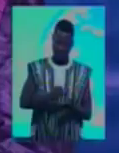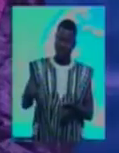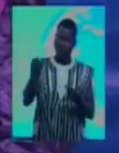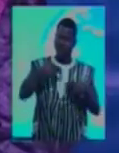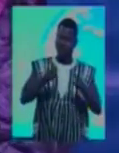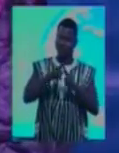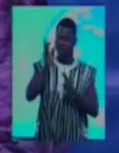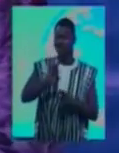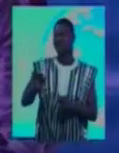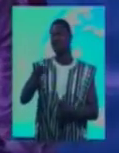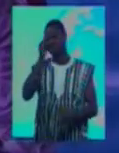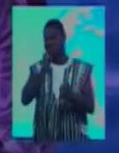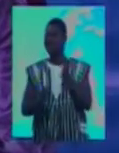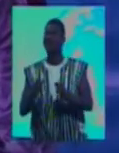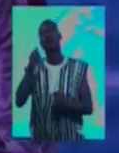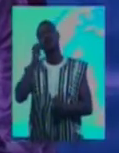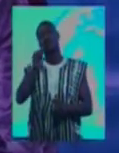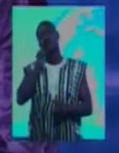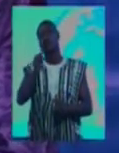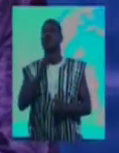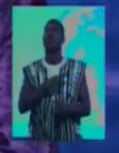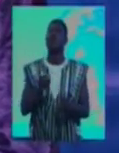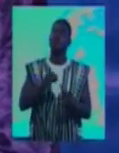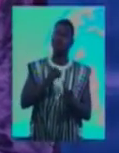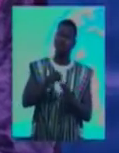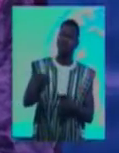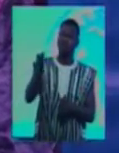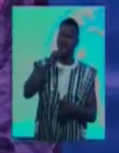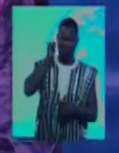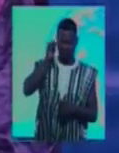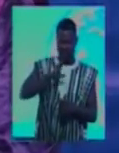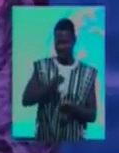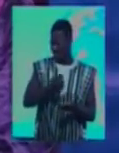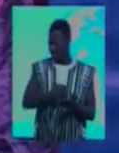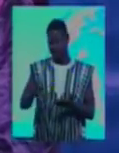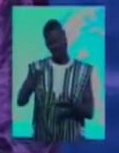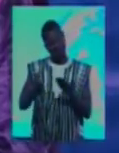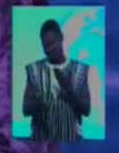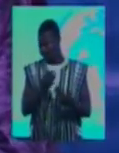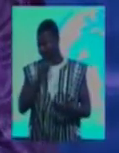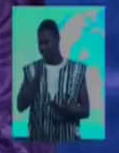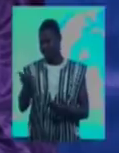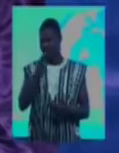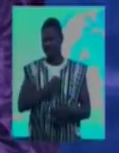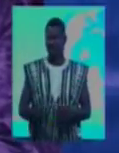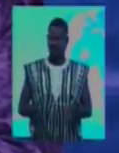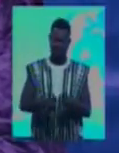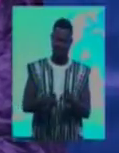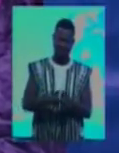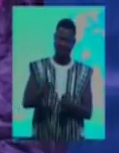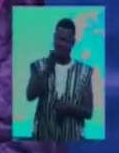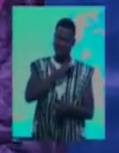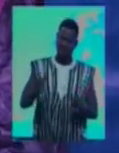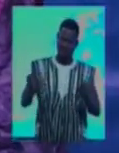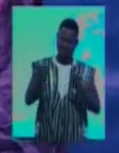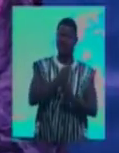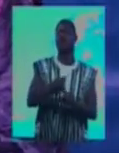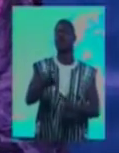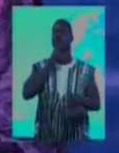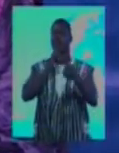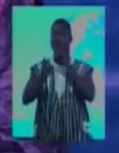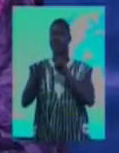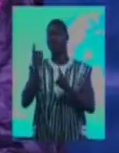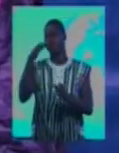femme, écrire, ce n'est pas simple. Parce que c'est quand même une prise de parole publique. Et on nous apprend, nos autres filles,